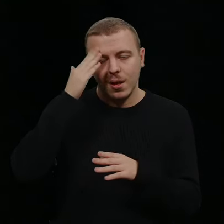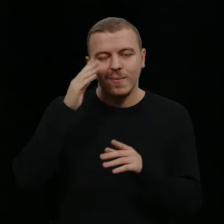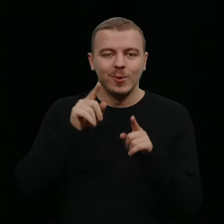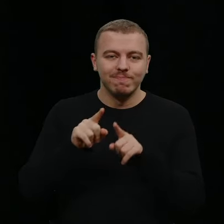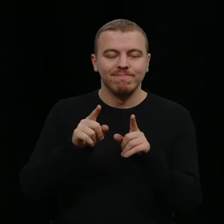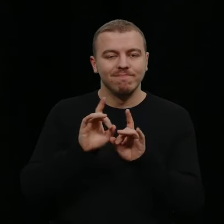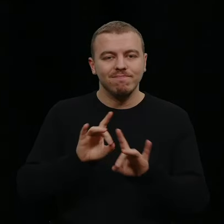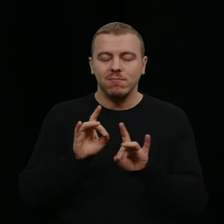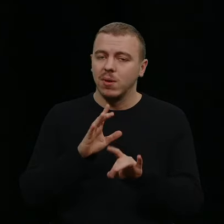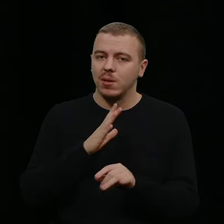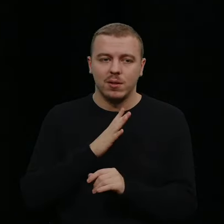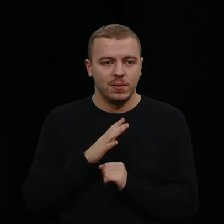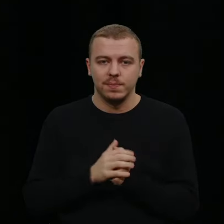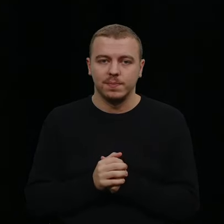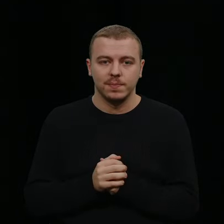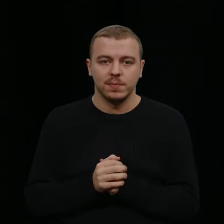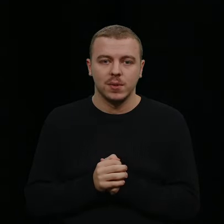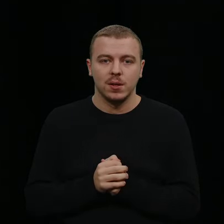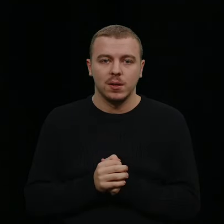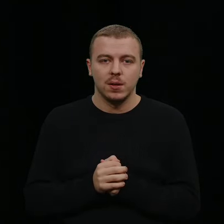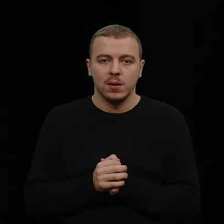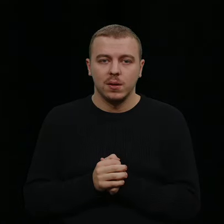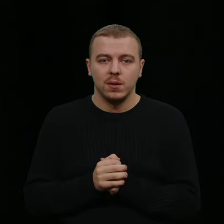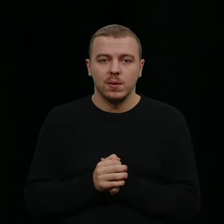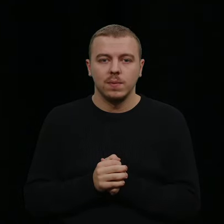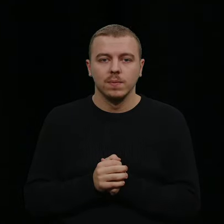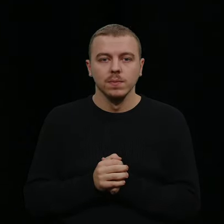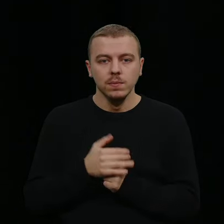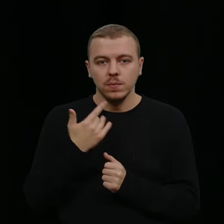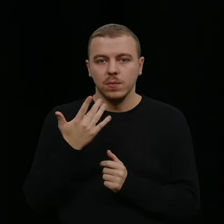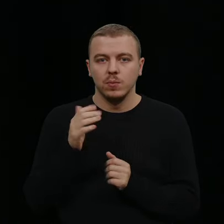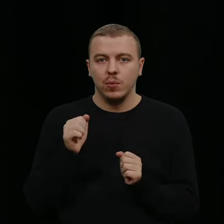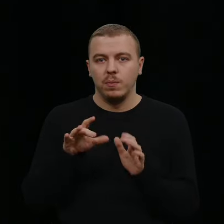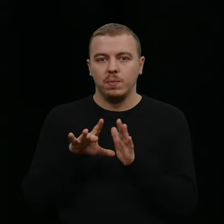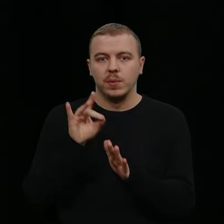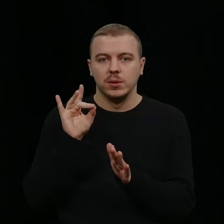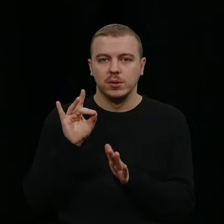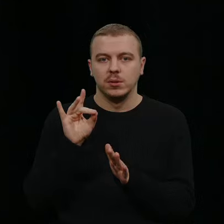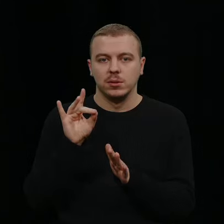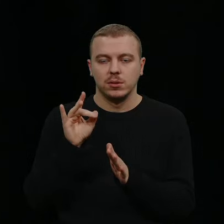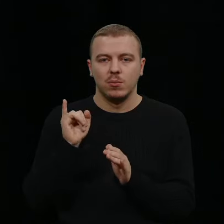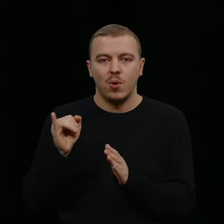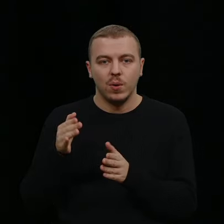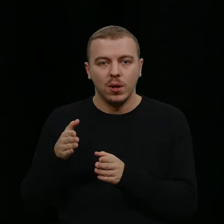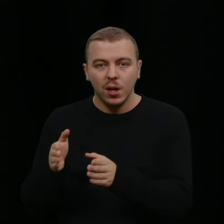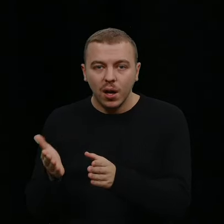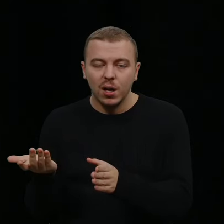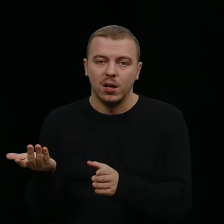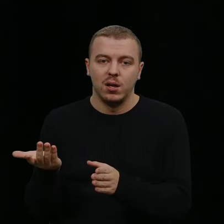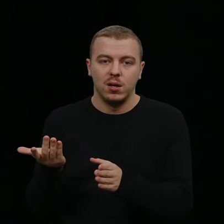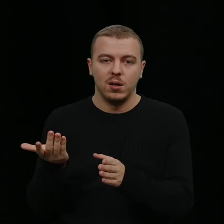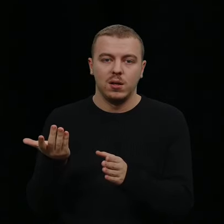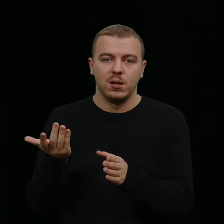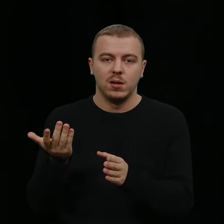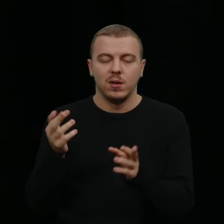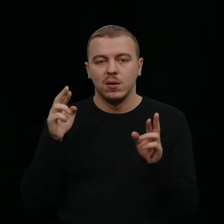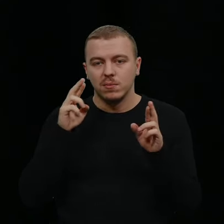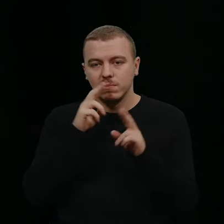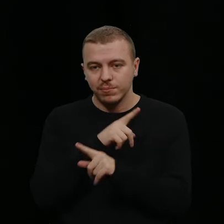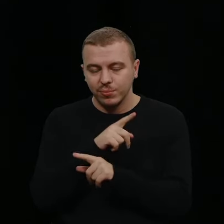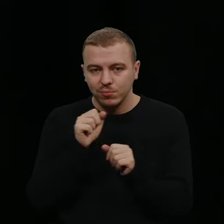jį ir kad nepasirinktų to kelio arba to